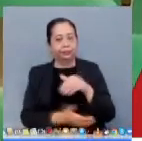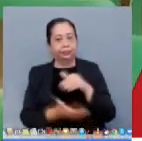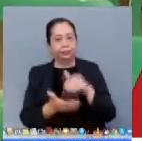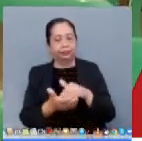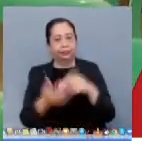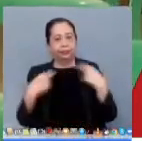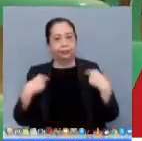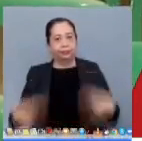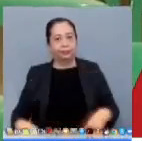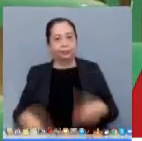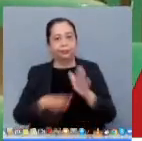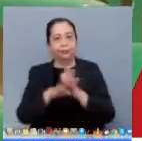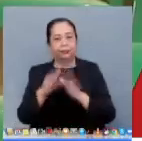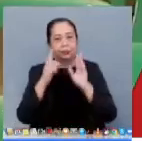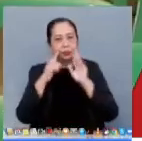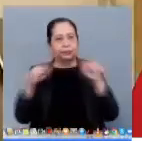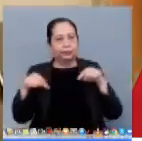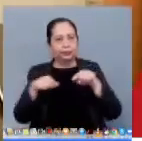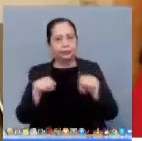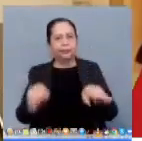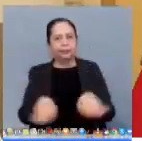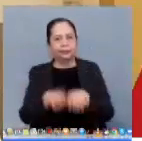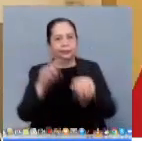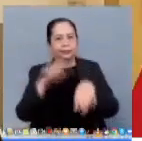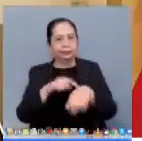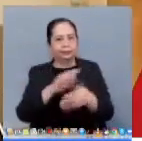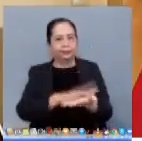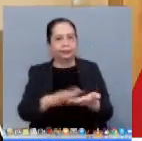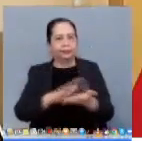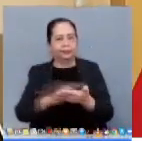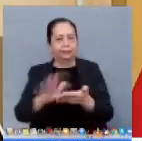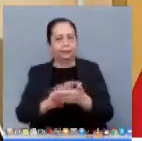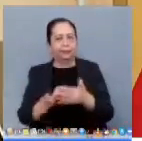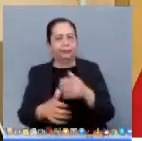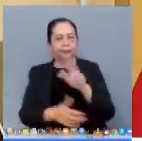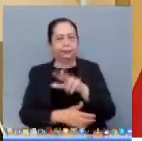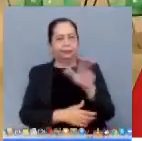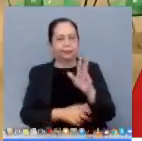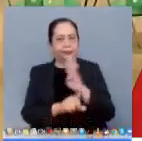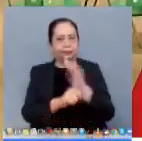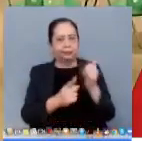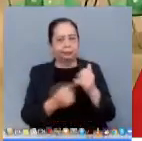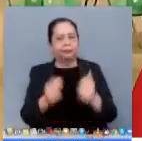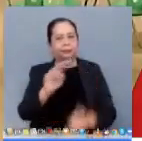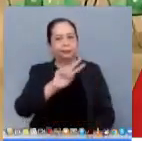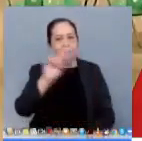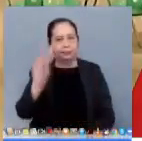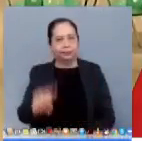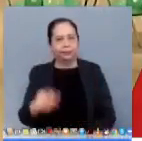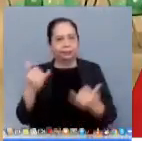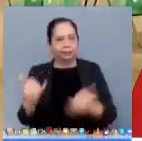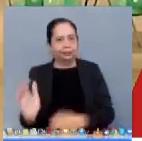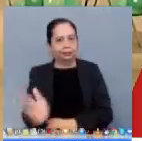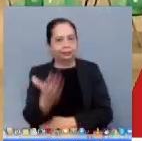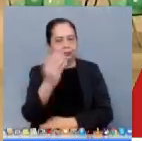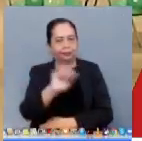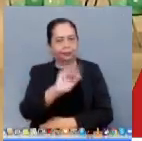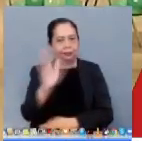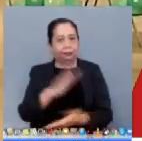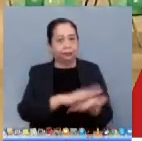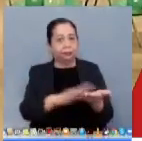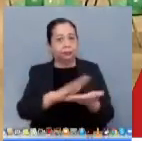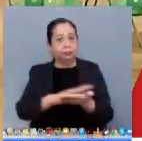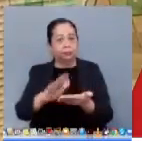magkakaroon ng simultaneous cleanup drive sa 33 barangay ng Valenzuela City ngayong umaga. Sa cleanup drive, magtatanim ng